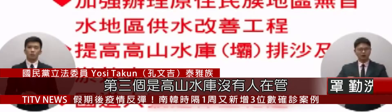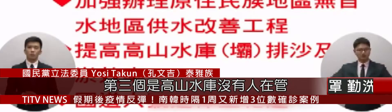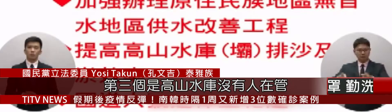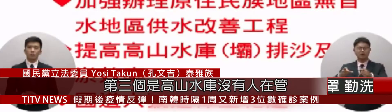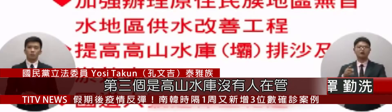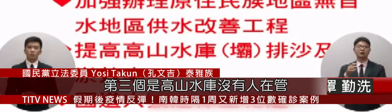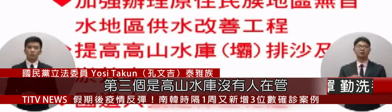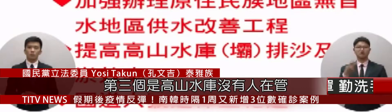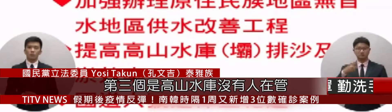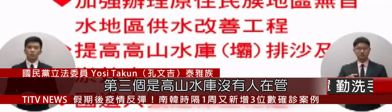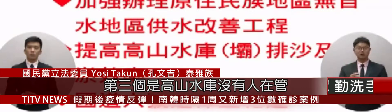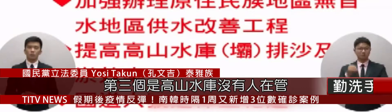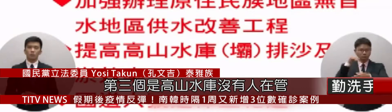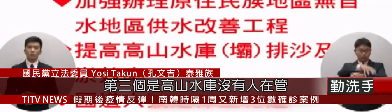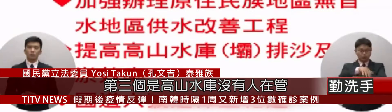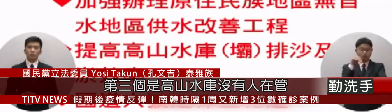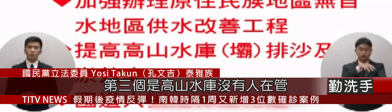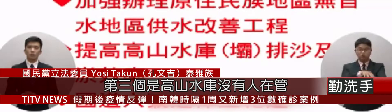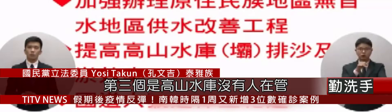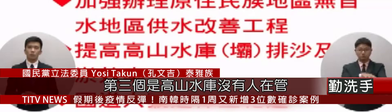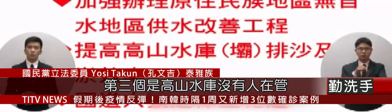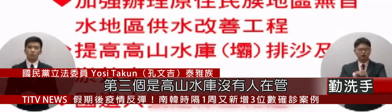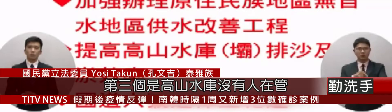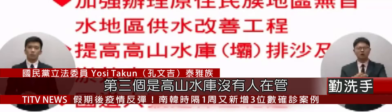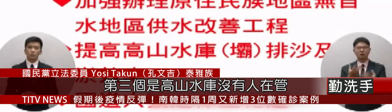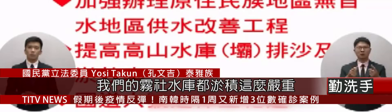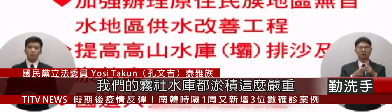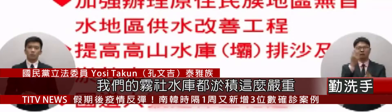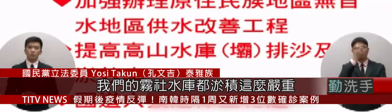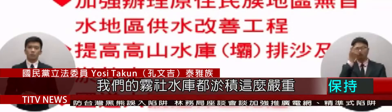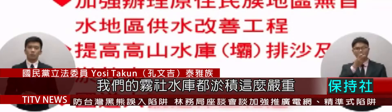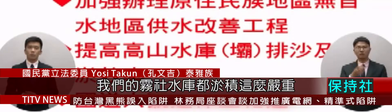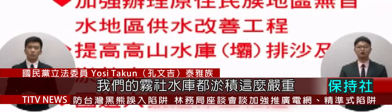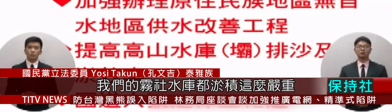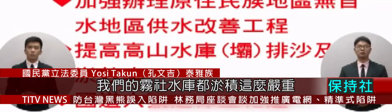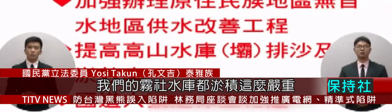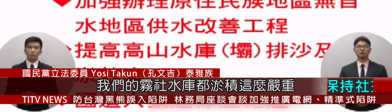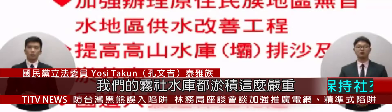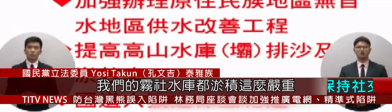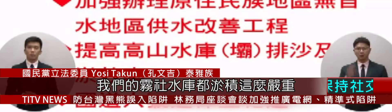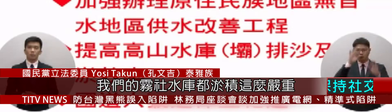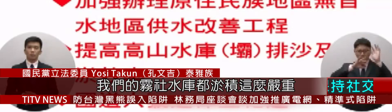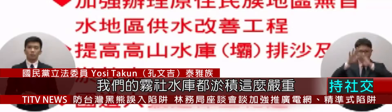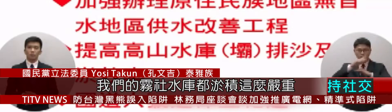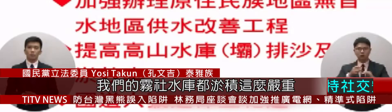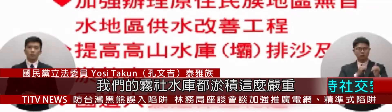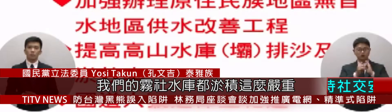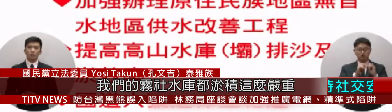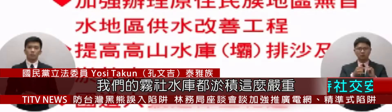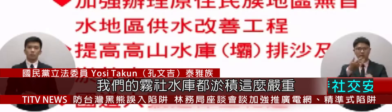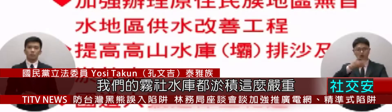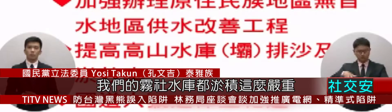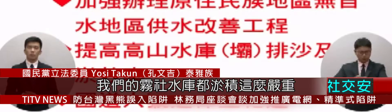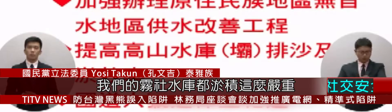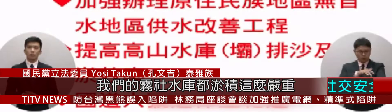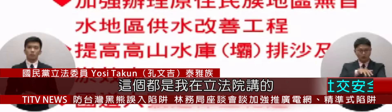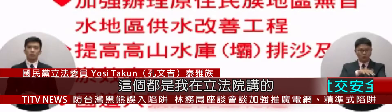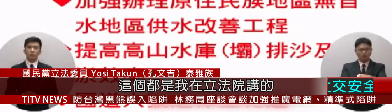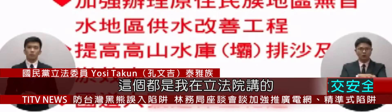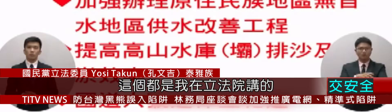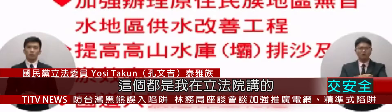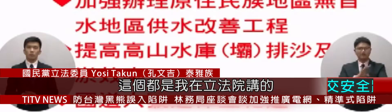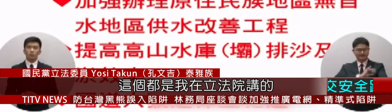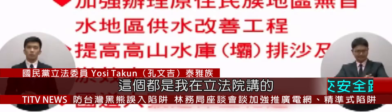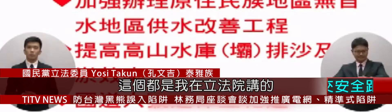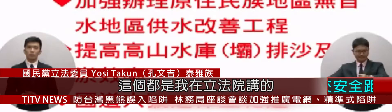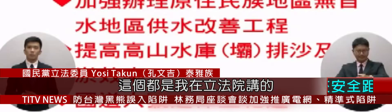是高山水库，没有人在管。我们的污涉水库，都淤积这么严重，这个都